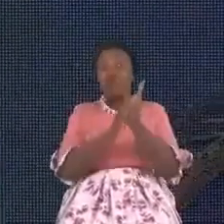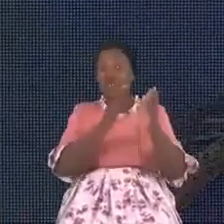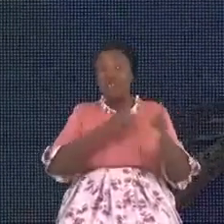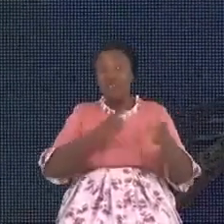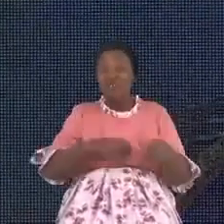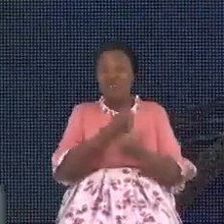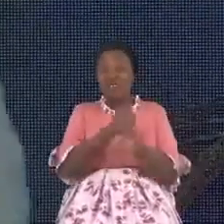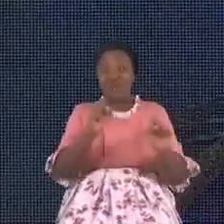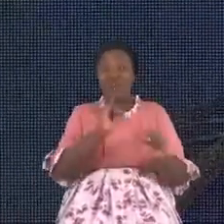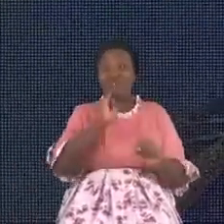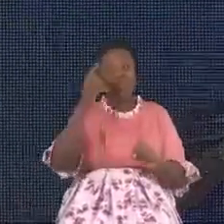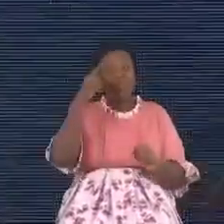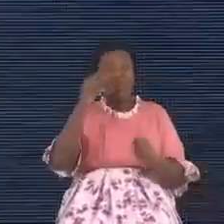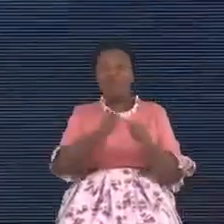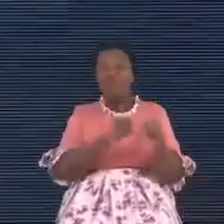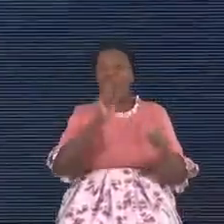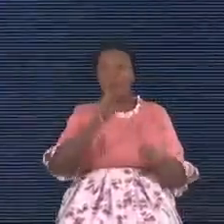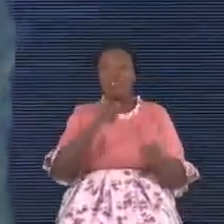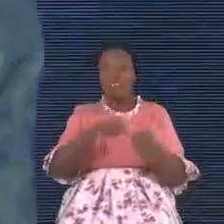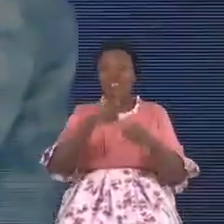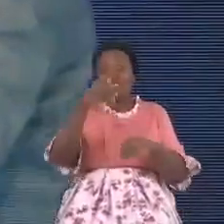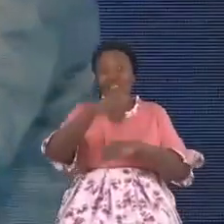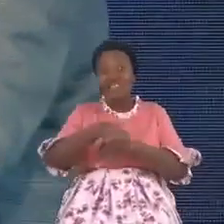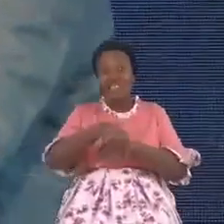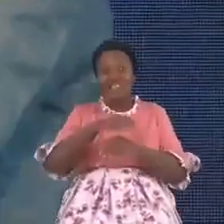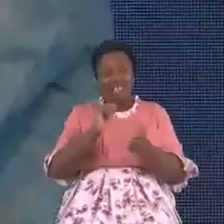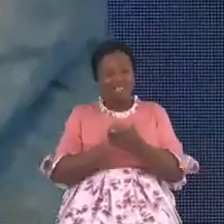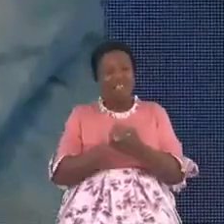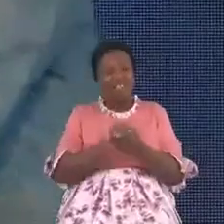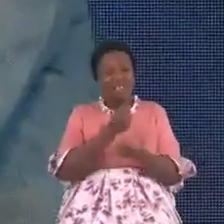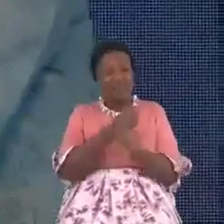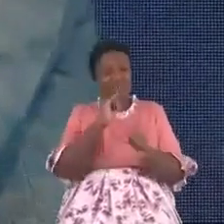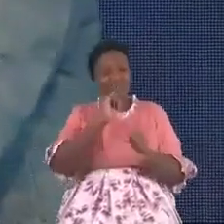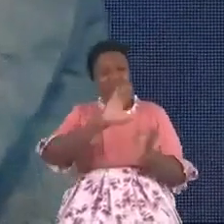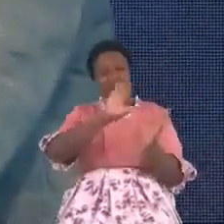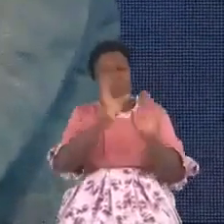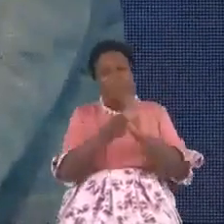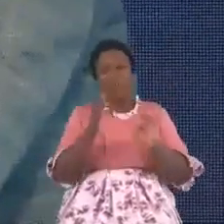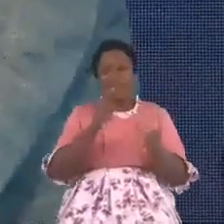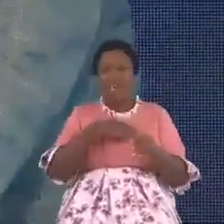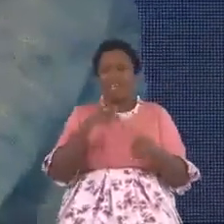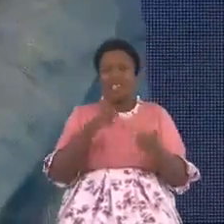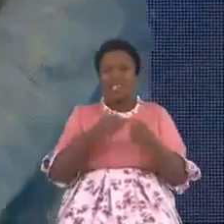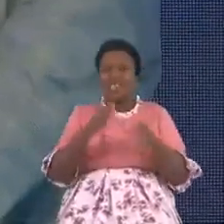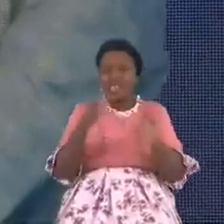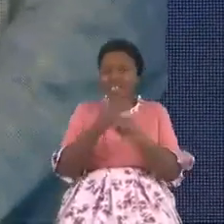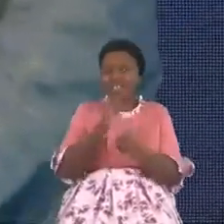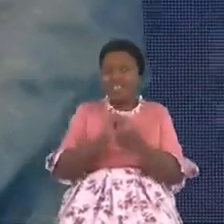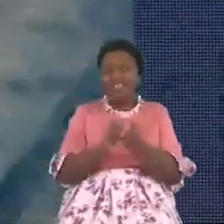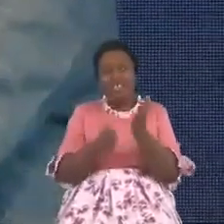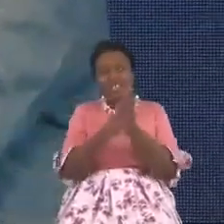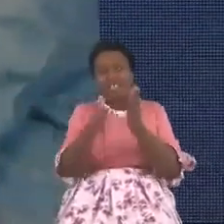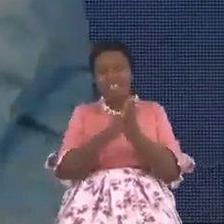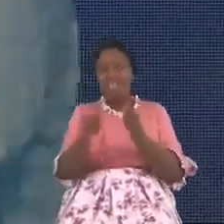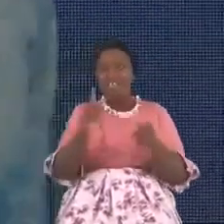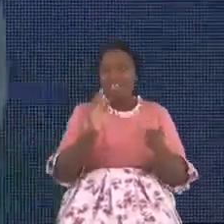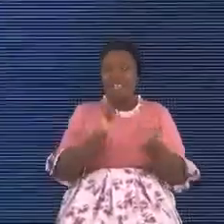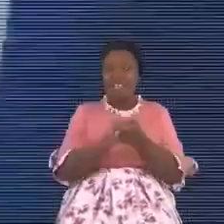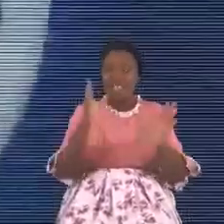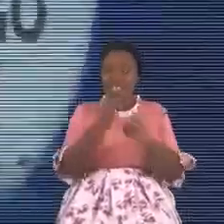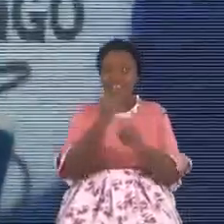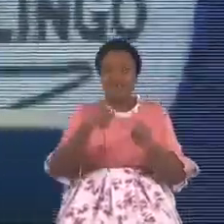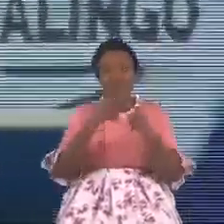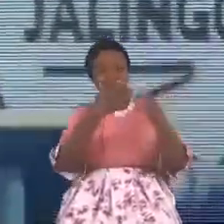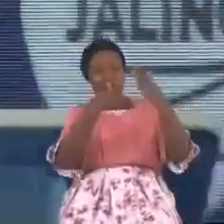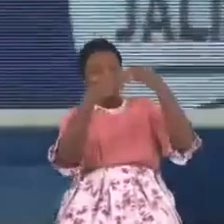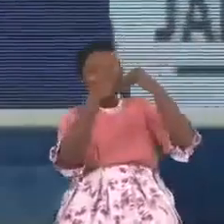dị na-eche gị, nzọpụta na nchegharị. Ọ ga-ewere akwụkwọ nke ga-eduru gị gaa eluigwe